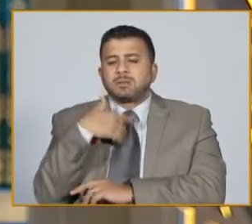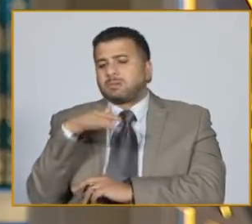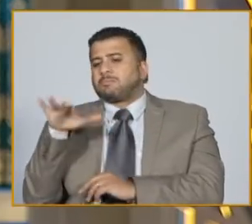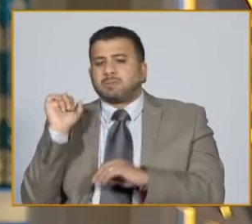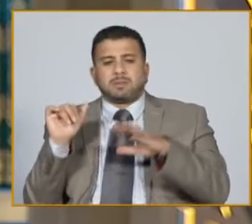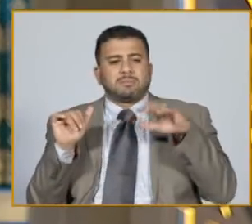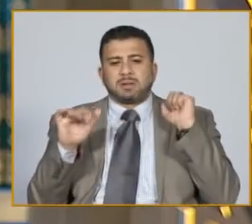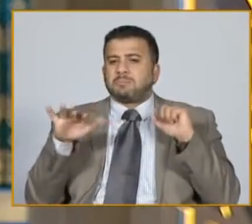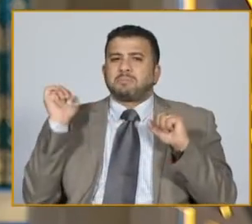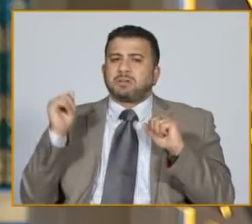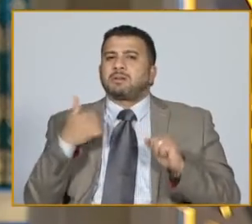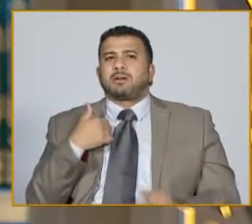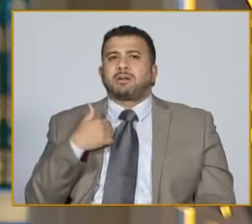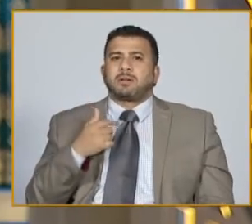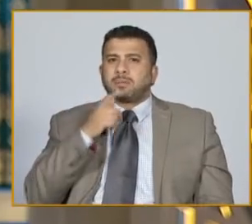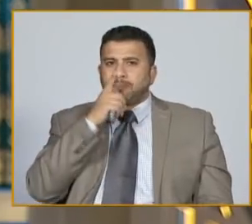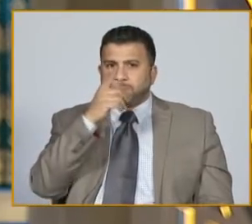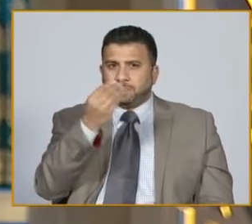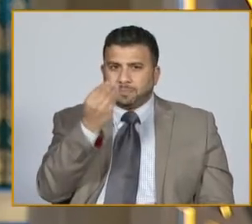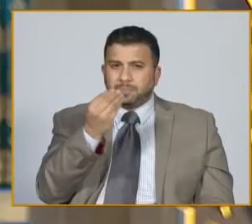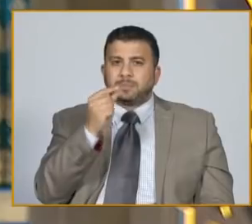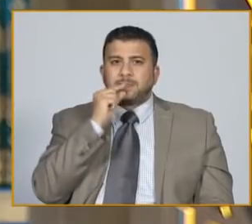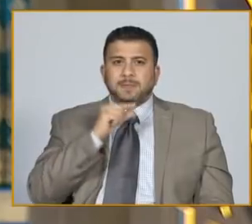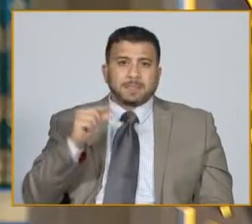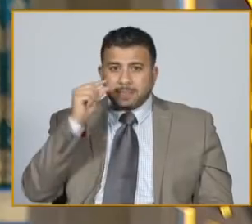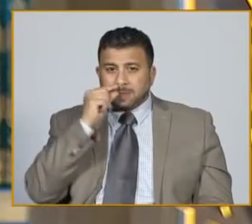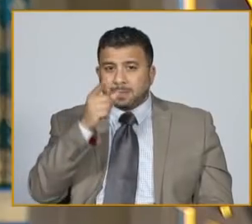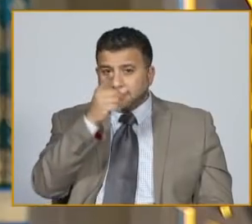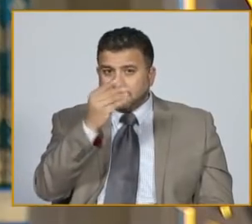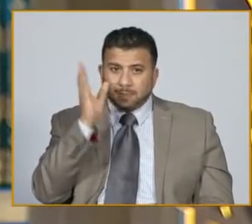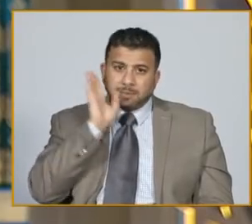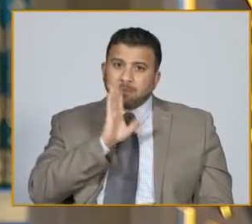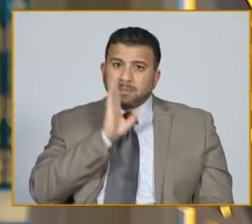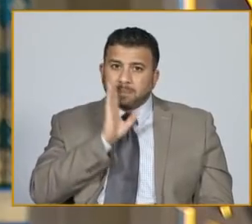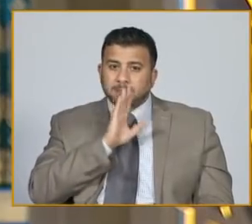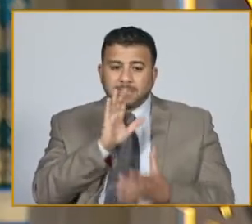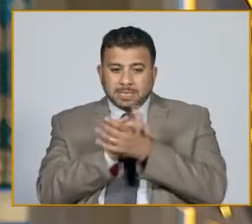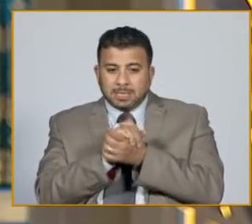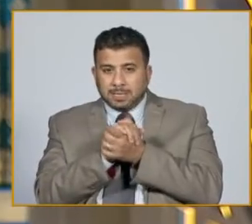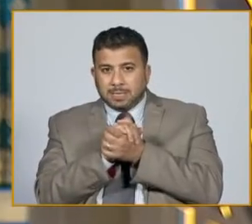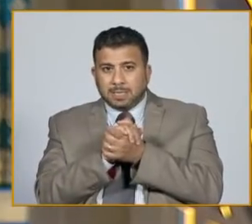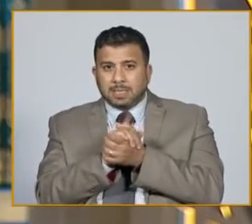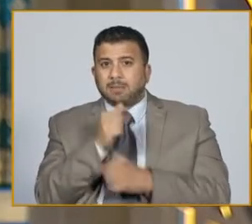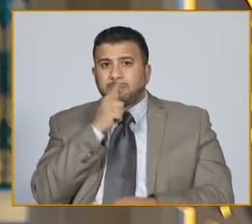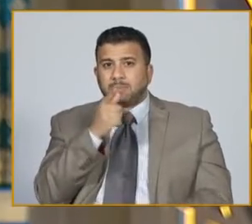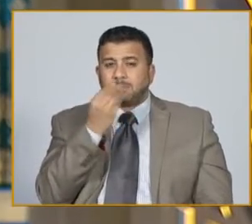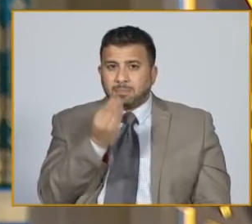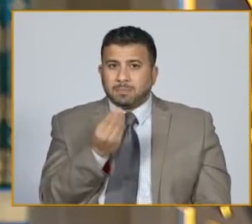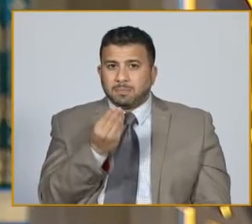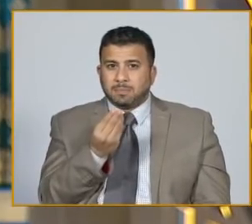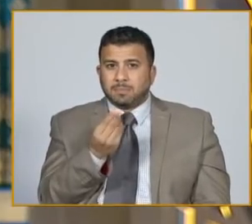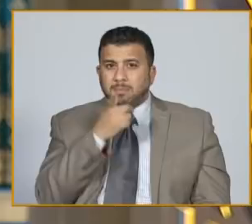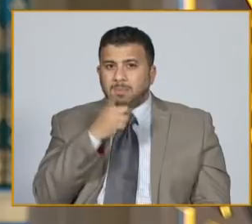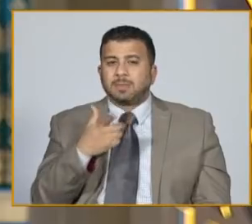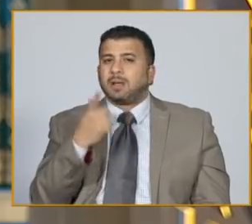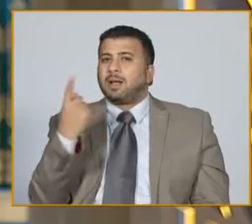ما العمل؟ أولا يا رنا بارك الله فيك ورضي الله عنك، يجب عليك وعلى صويحباتك أن يكون عندهم